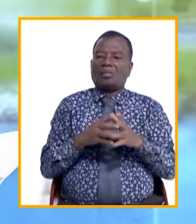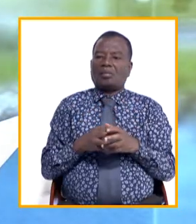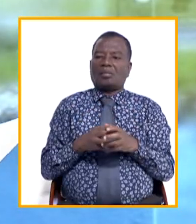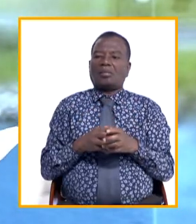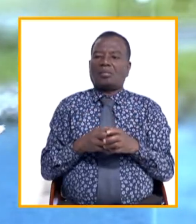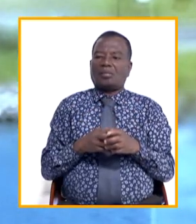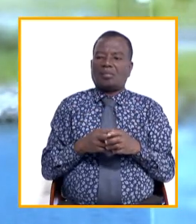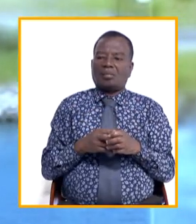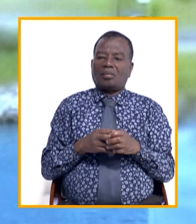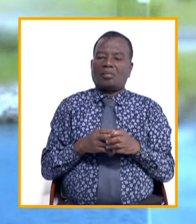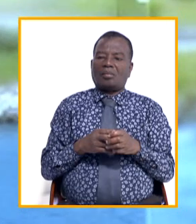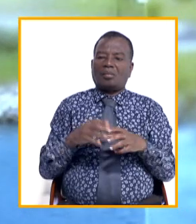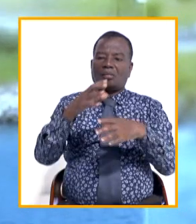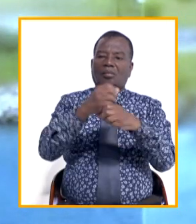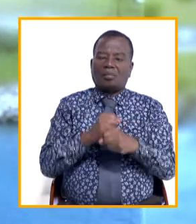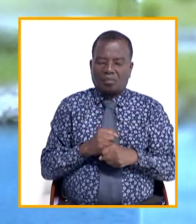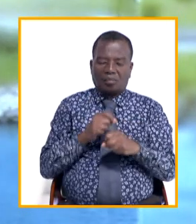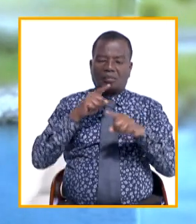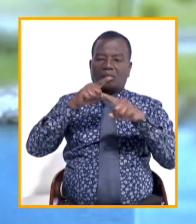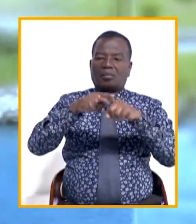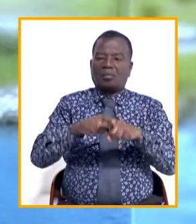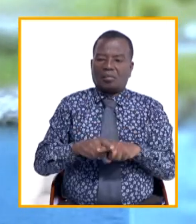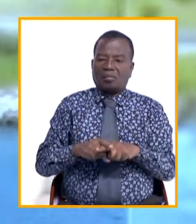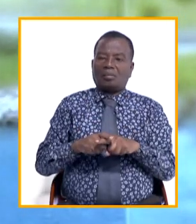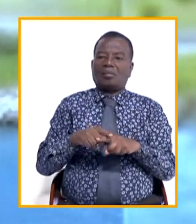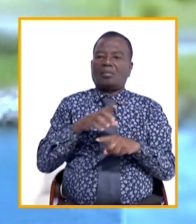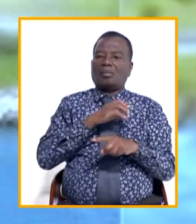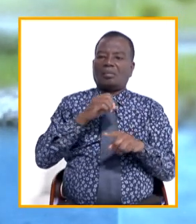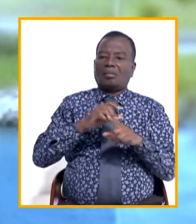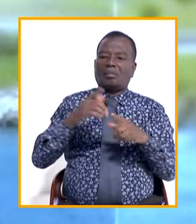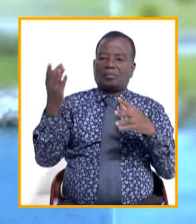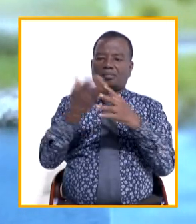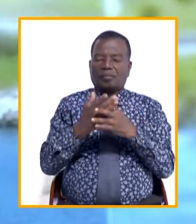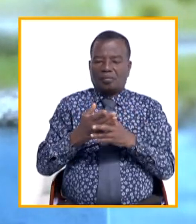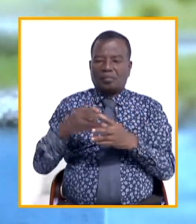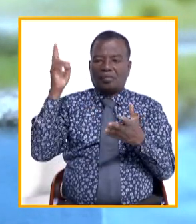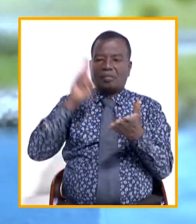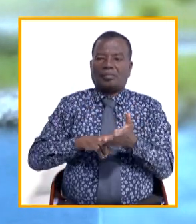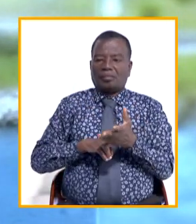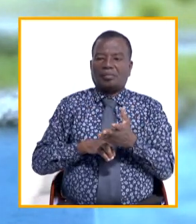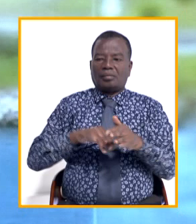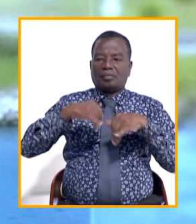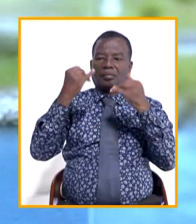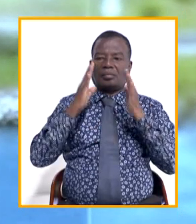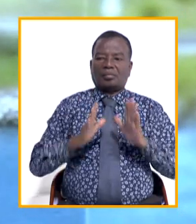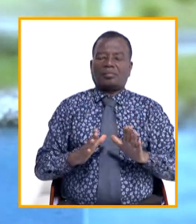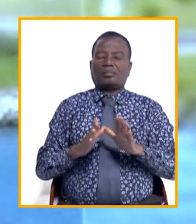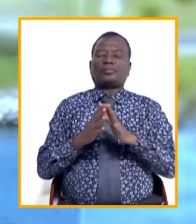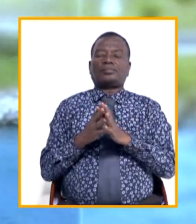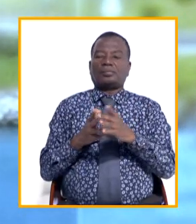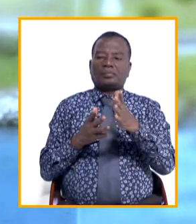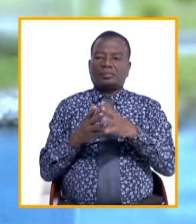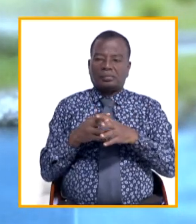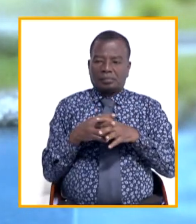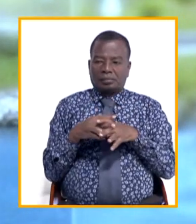Révision de la liste électorale, le défi de la transhumance, c'est un document signé Sidonie Davila avec la